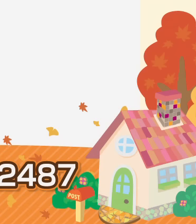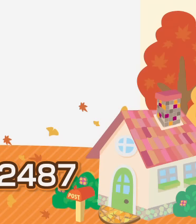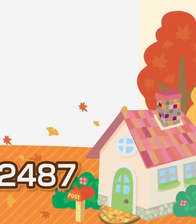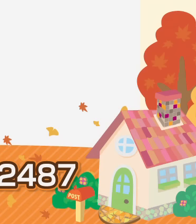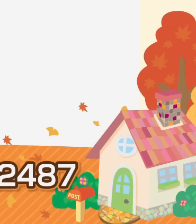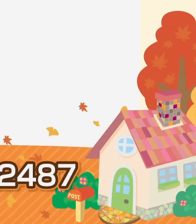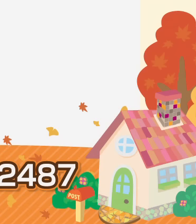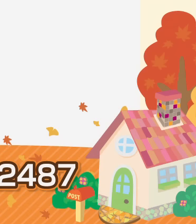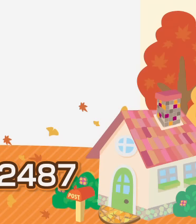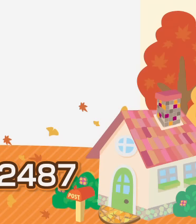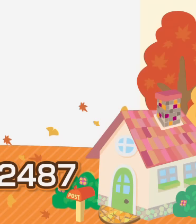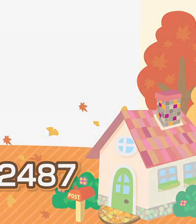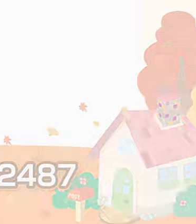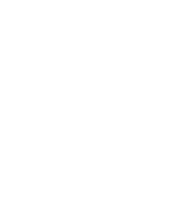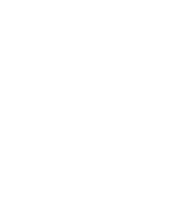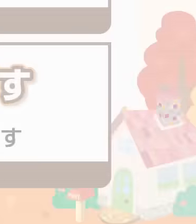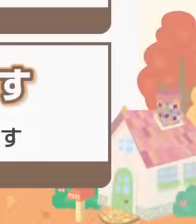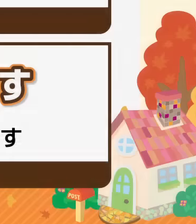はご覧のところまで。